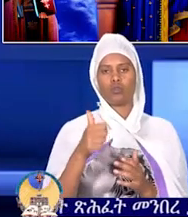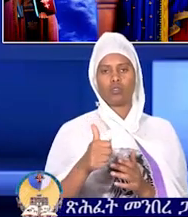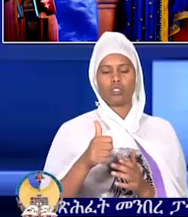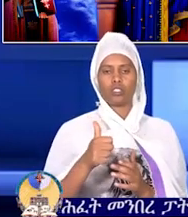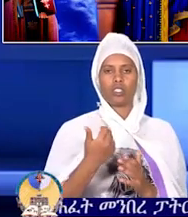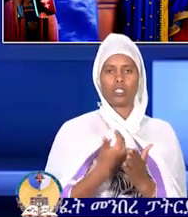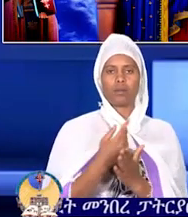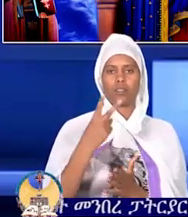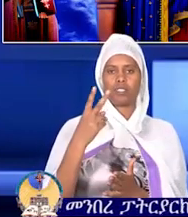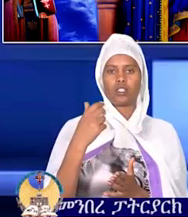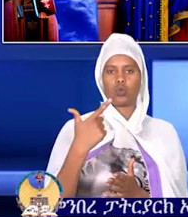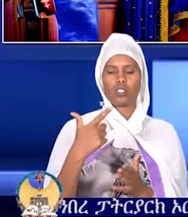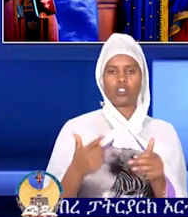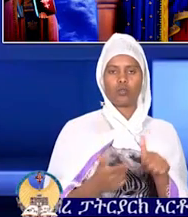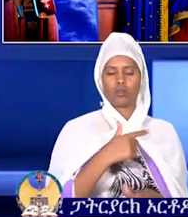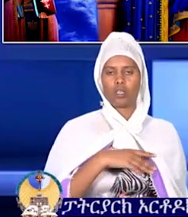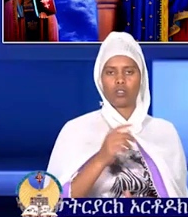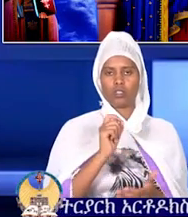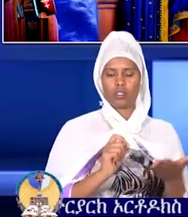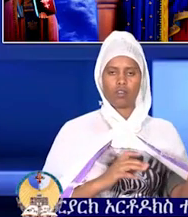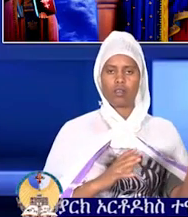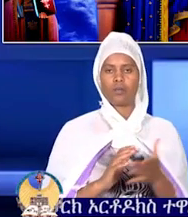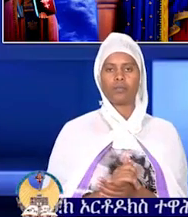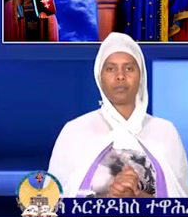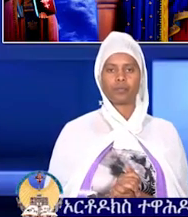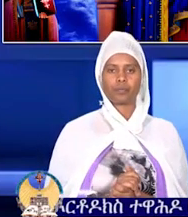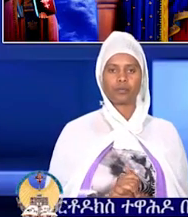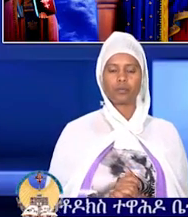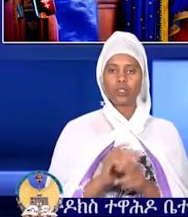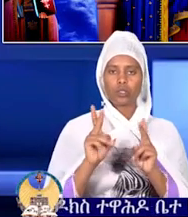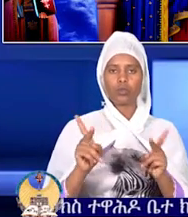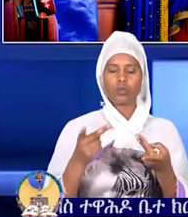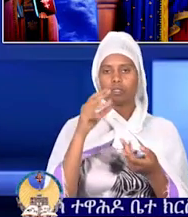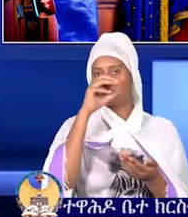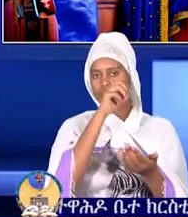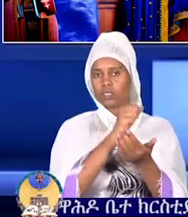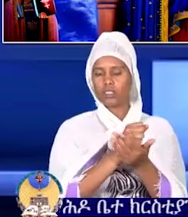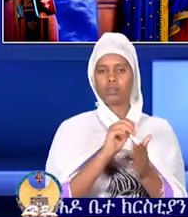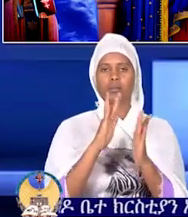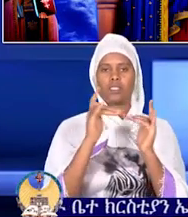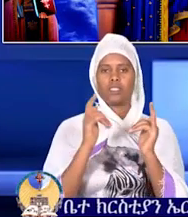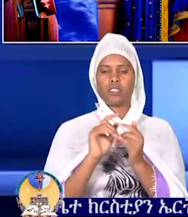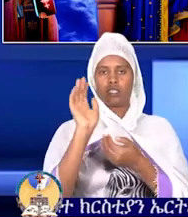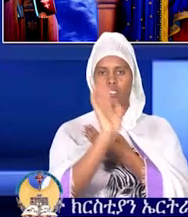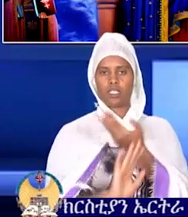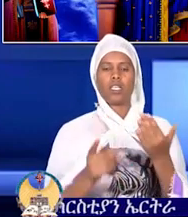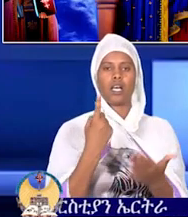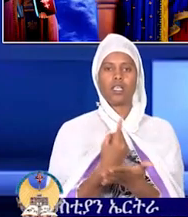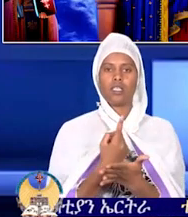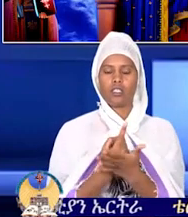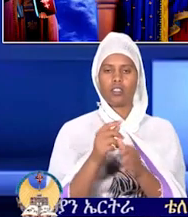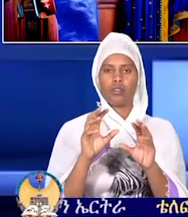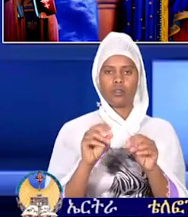عرف عصر تاو شدشته كاو عسران شعاتن قلي صوو عالو كم أول مستعات بيتا كريستيان